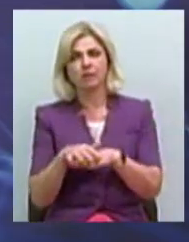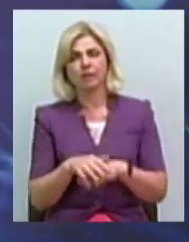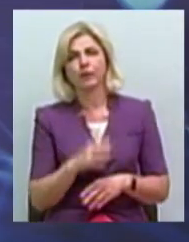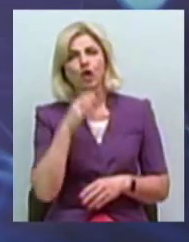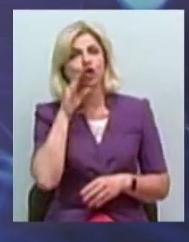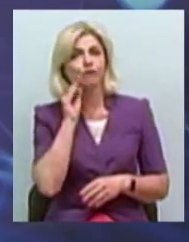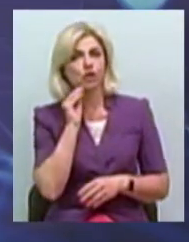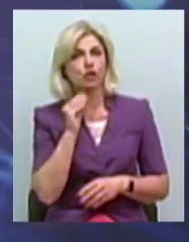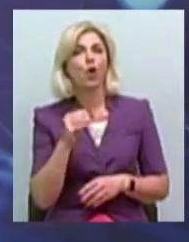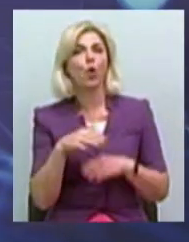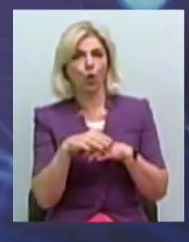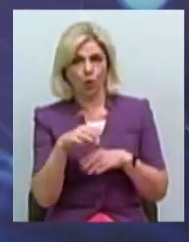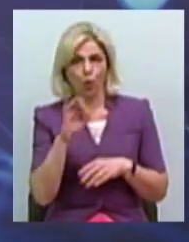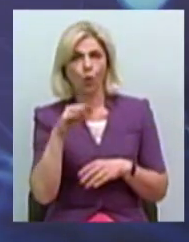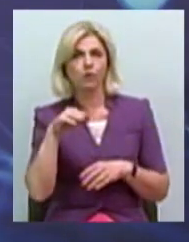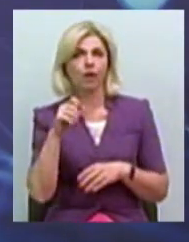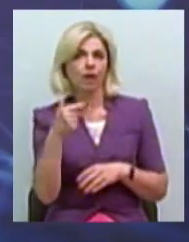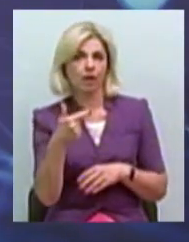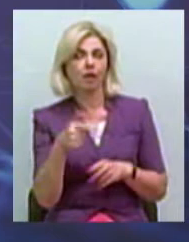Шевченківська громада теж вона. От.